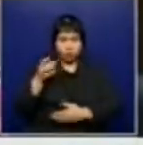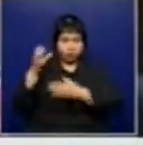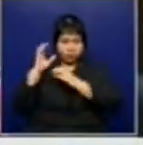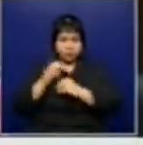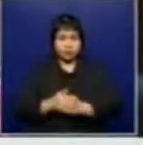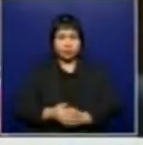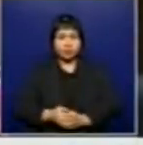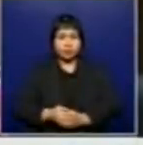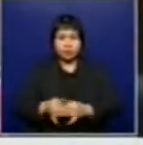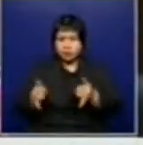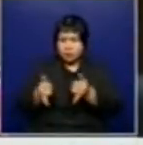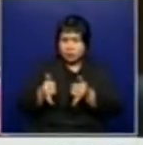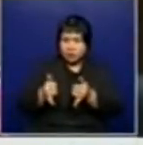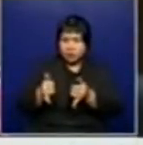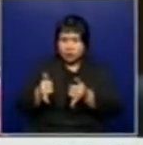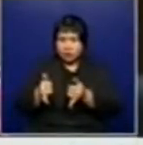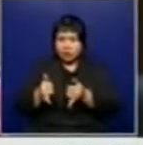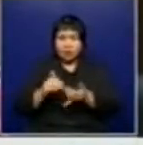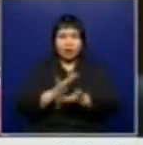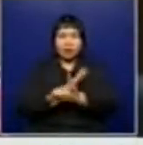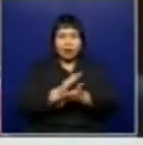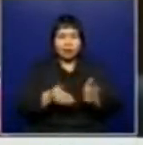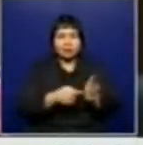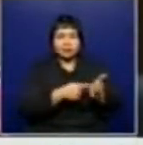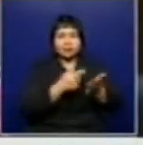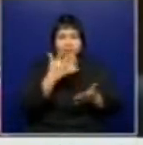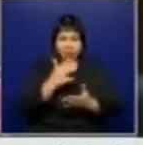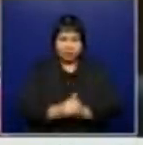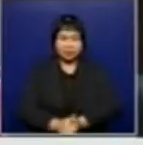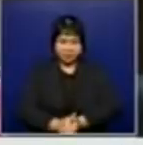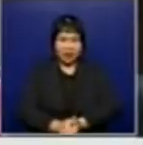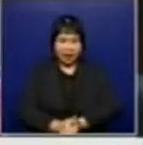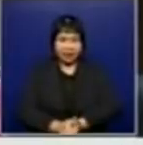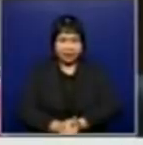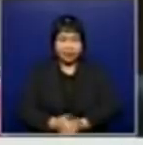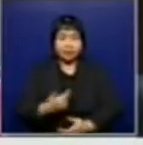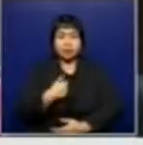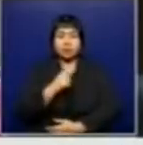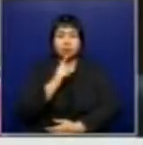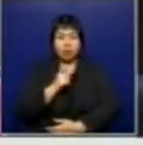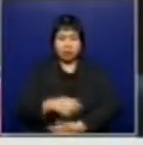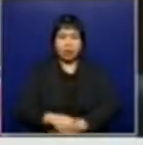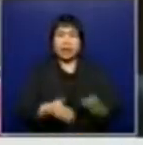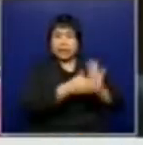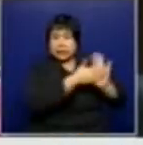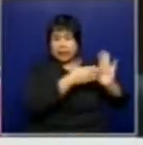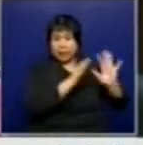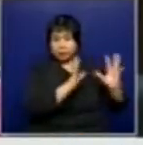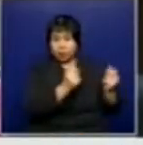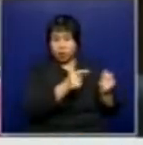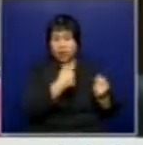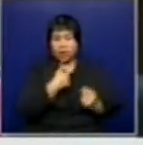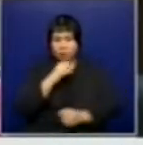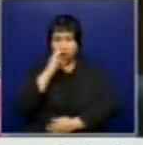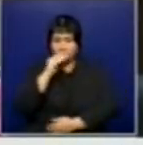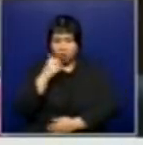ฮะไหนคนข้างๆมันฟังเพลินแล้วไม่ส่งเอกสารให้ผมเลยฮะผมจะถามว่าผมหมดสไลด์ตรงนี้นะฮะผมจะพู